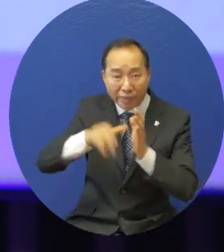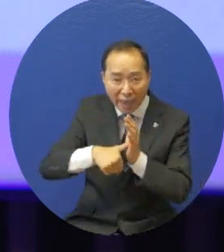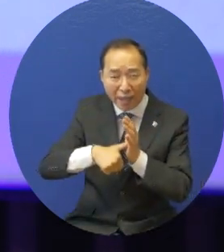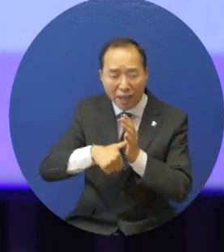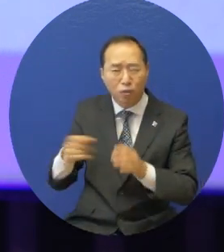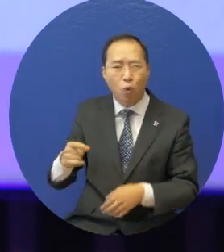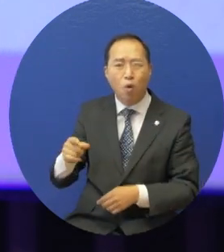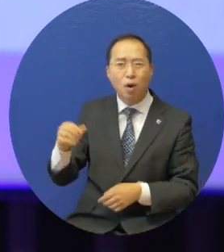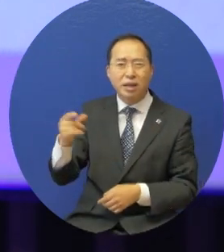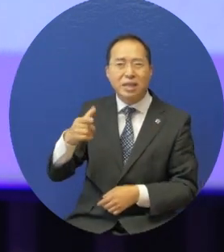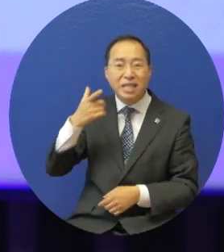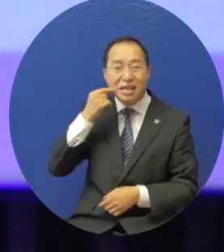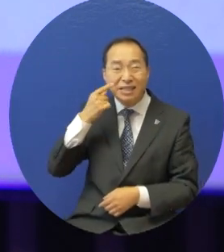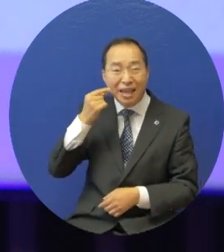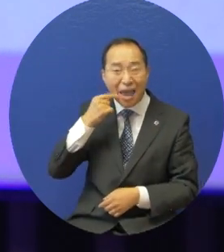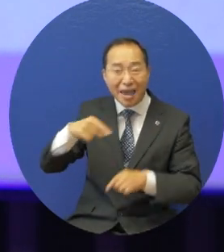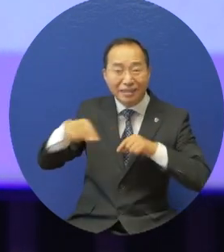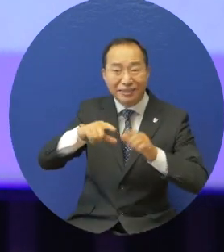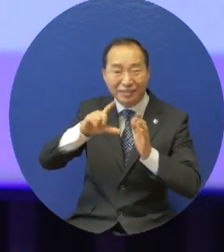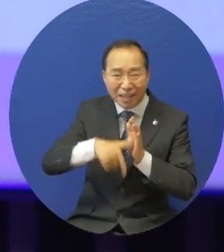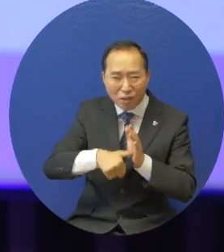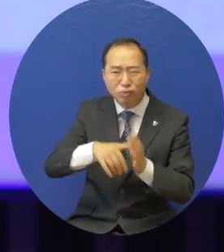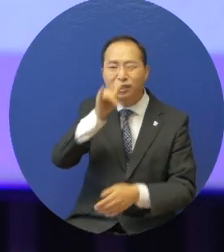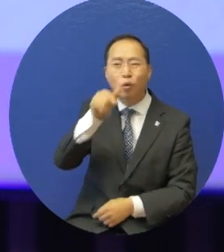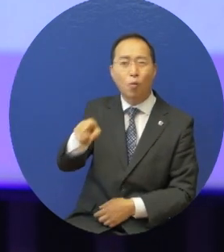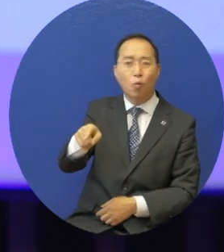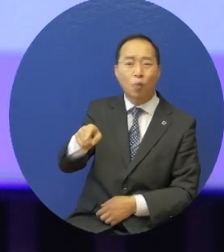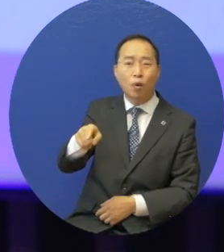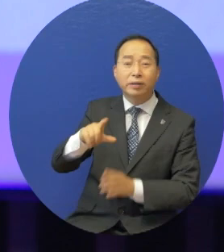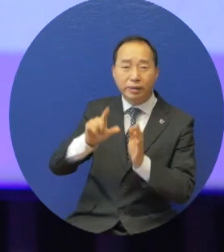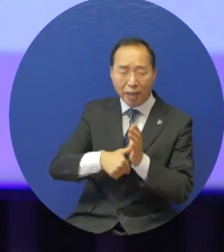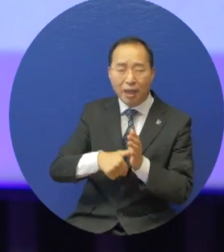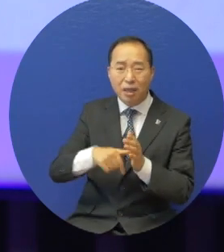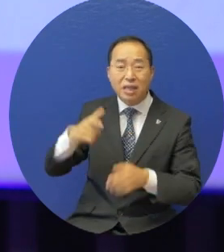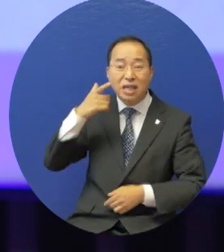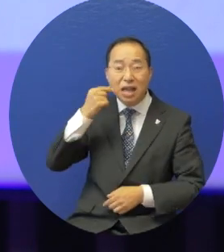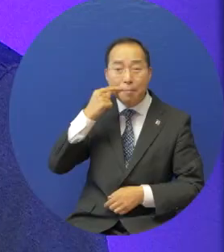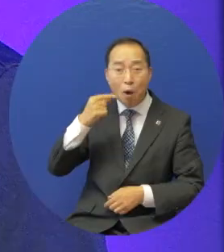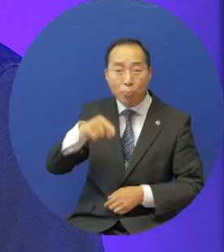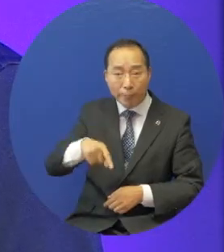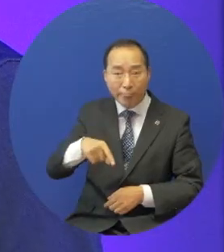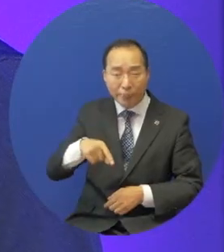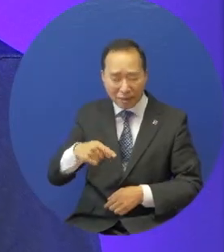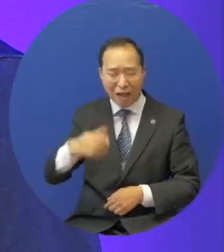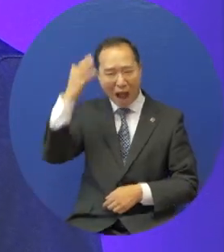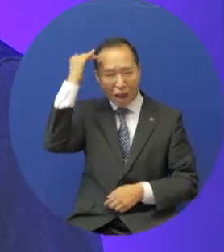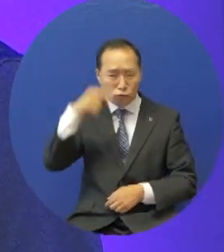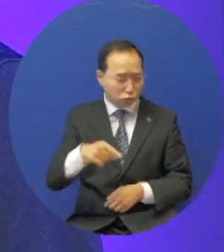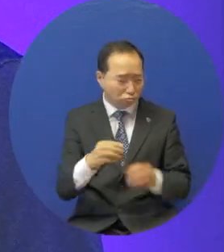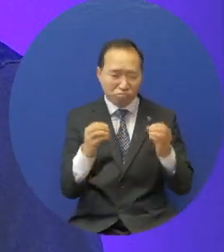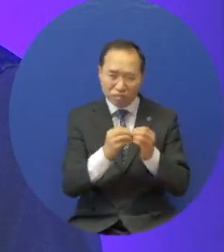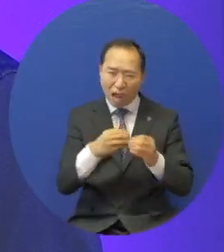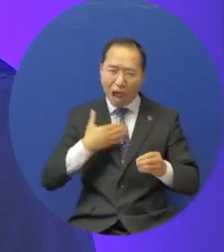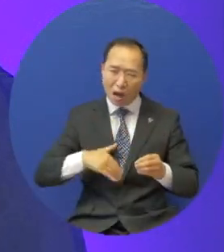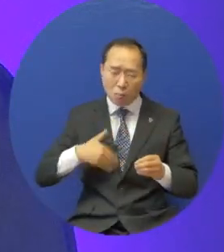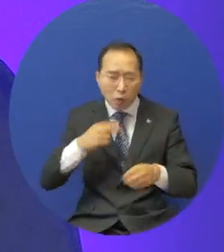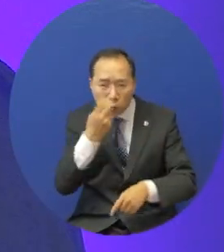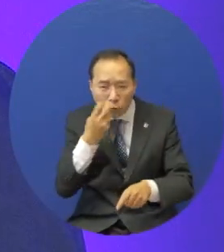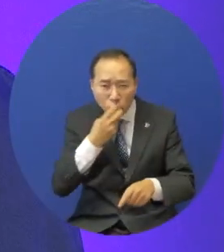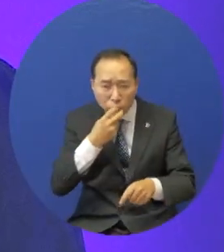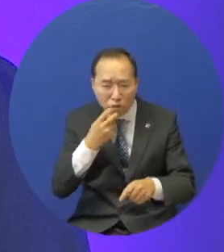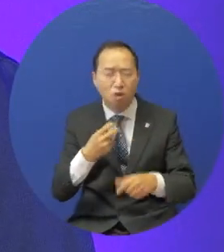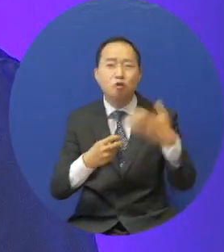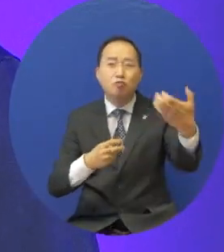때요, 일제강점기 때요, 여러분 총독부에서 문맹률을 조사했어요. 한반도에서 문맹률이 90% 이상이에요. 쉽게